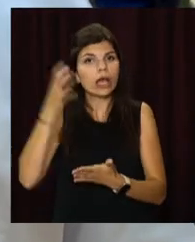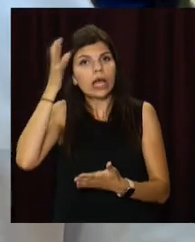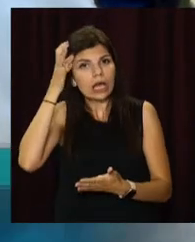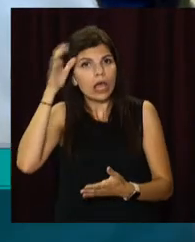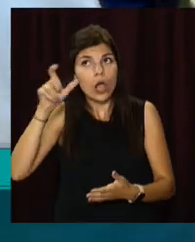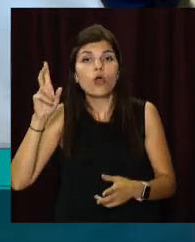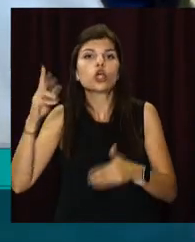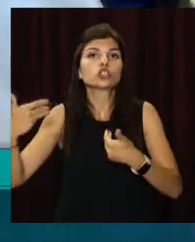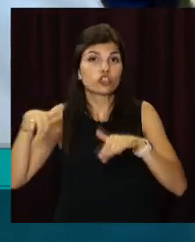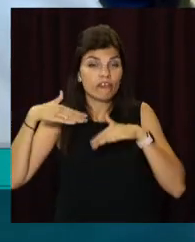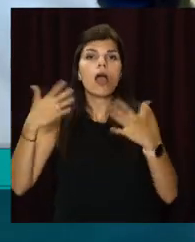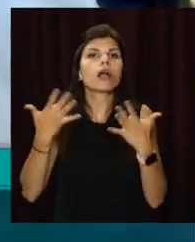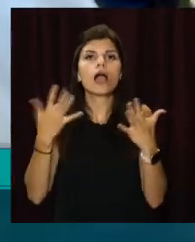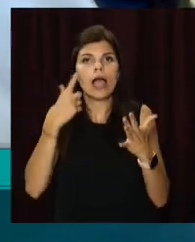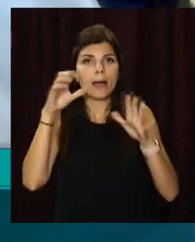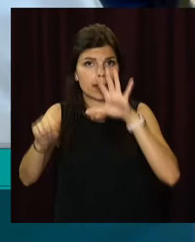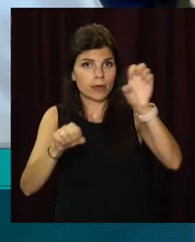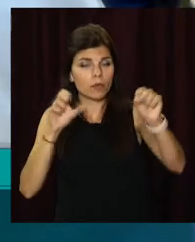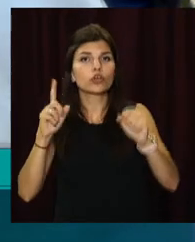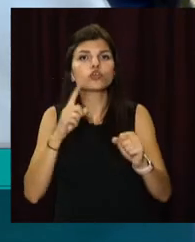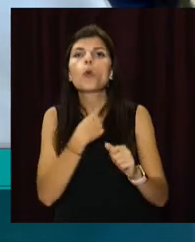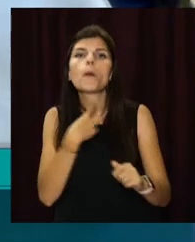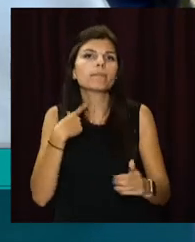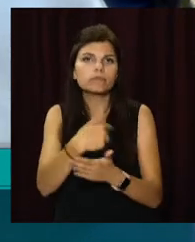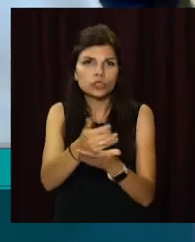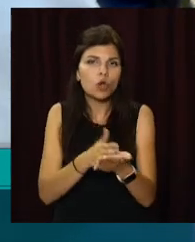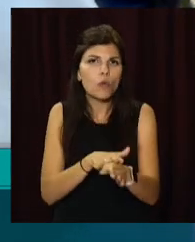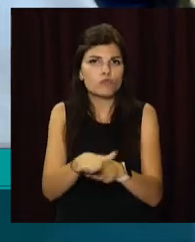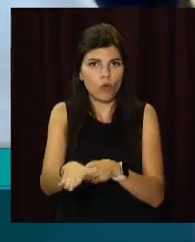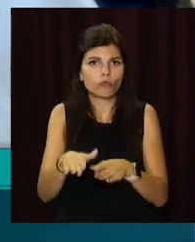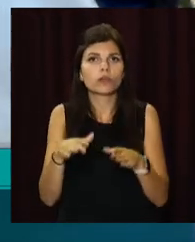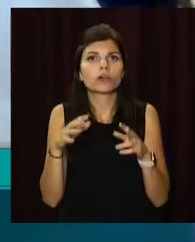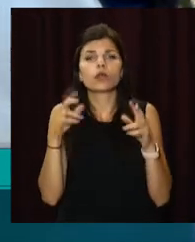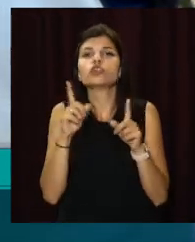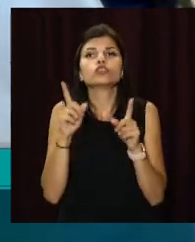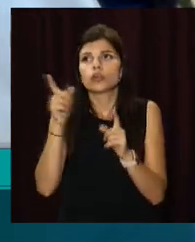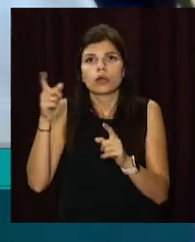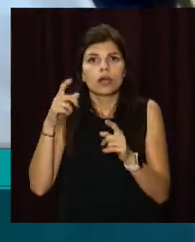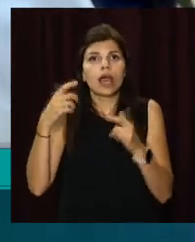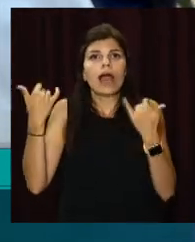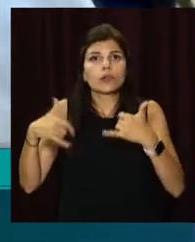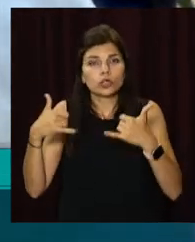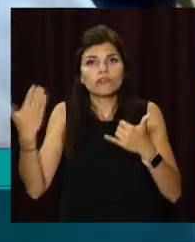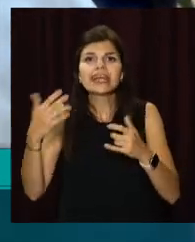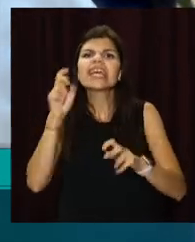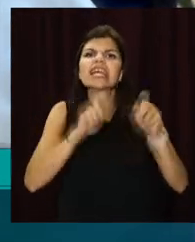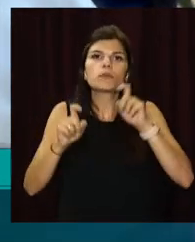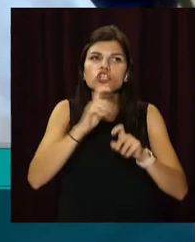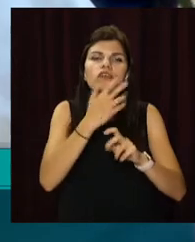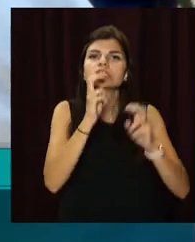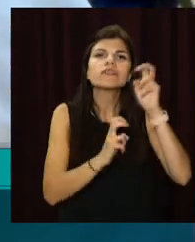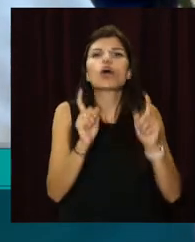научні, які нам видали той спектр, який потрібен для того, щоб іменно обезпечити повний аналіз того, що